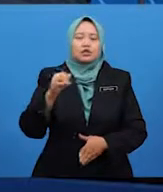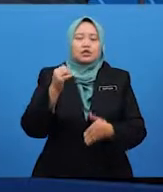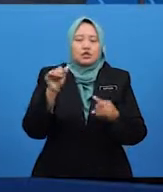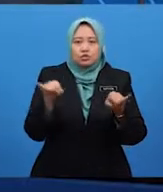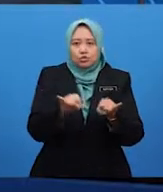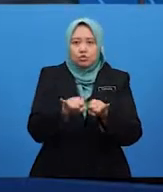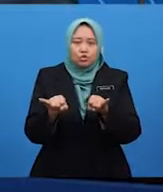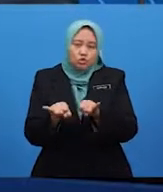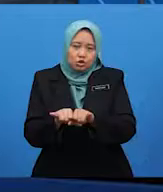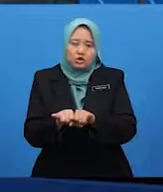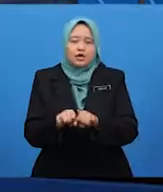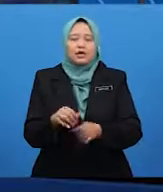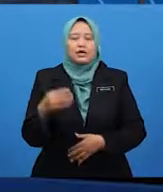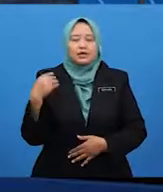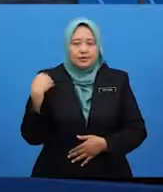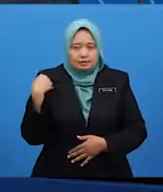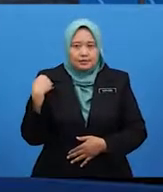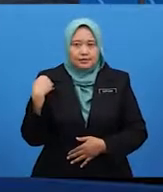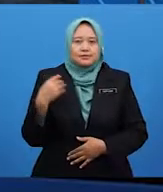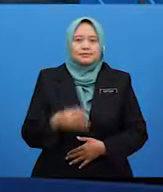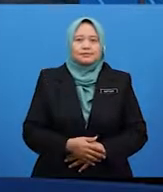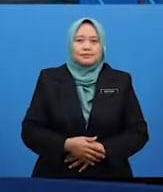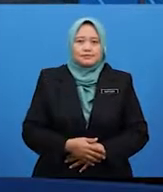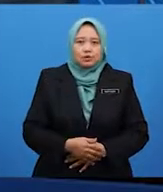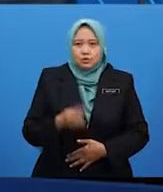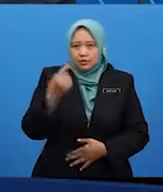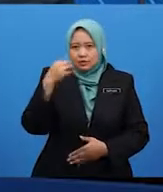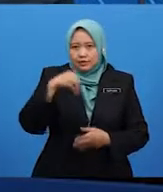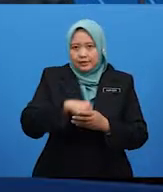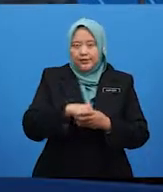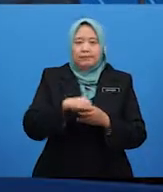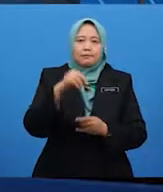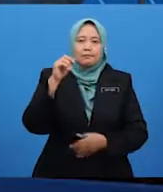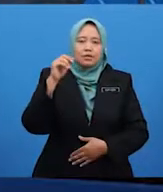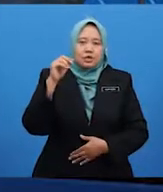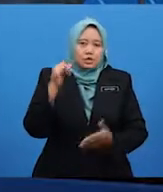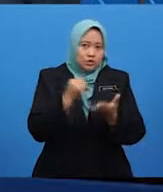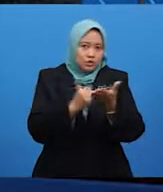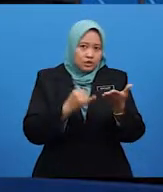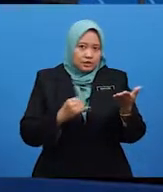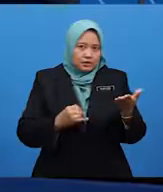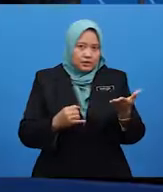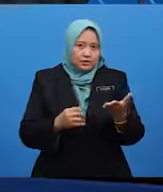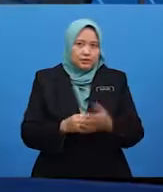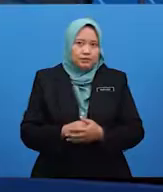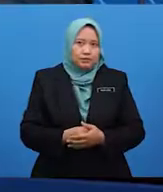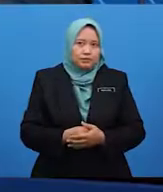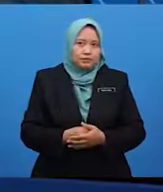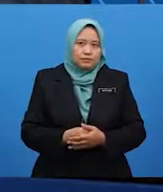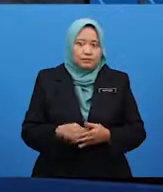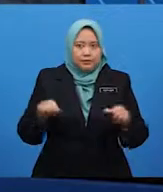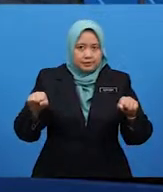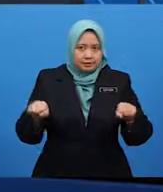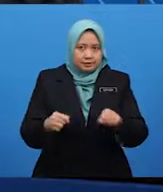agak rencam. Tetapi pelajar-pelajar di luar sana jangan risau. Biar Cikgu Arif terangkan satu persatu. Kita pergi dahulu kepada